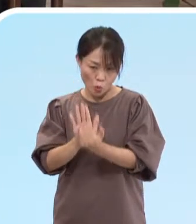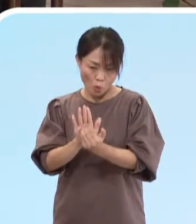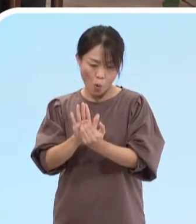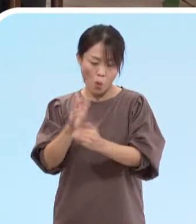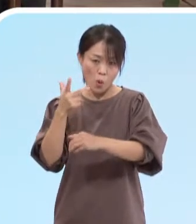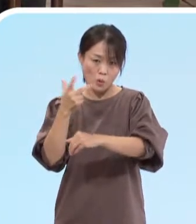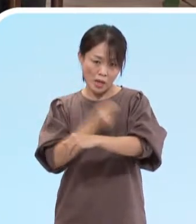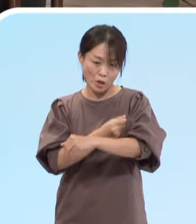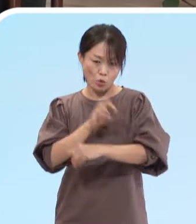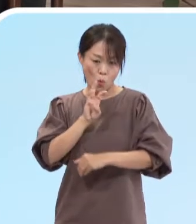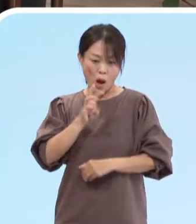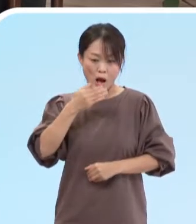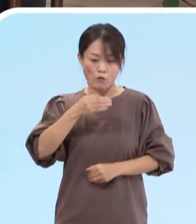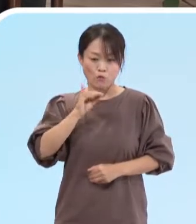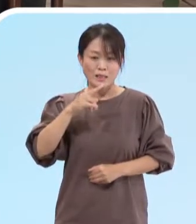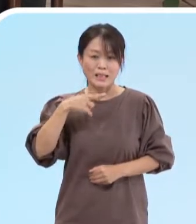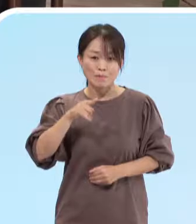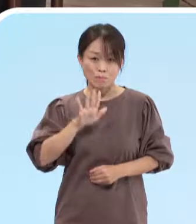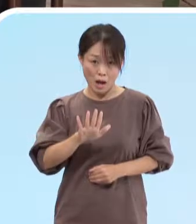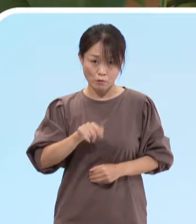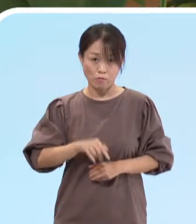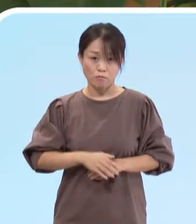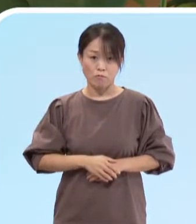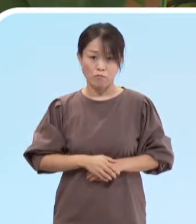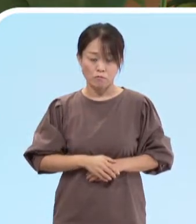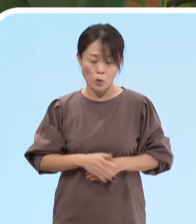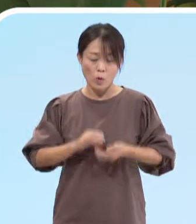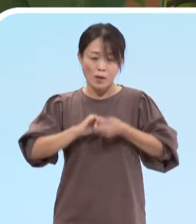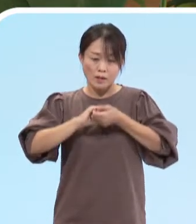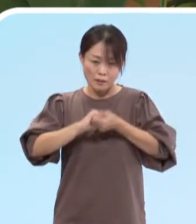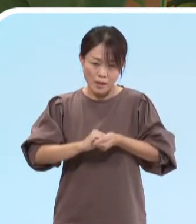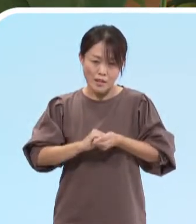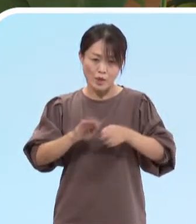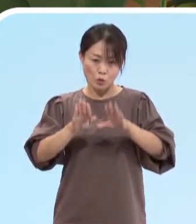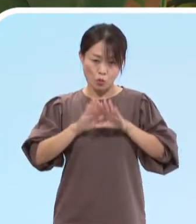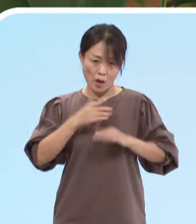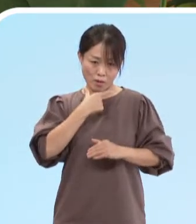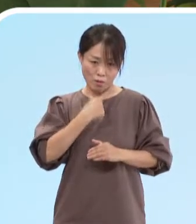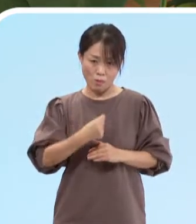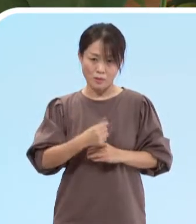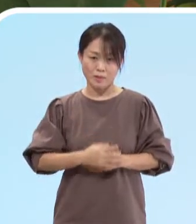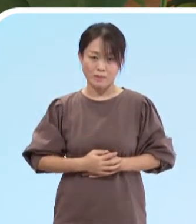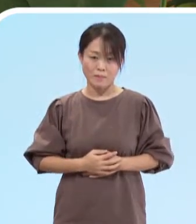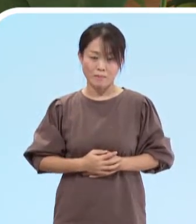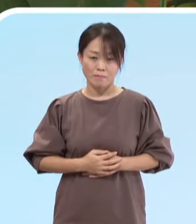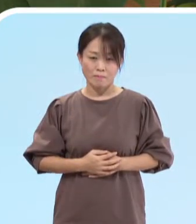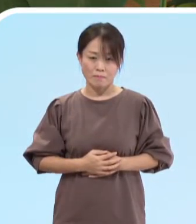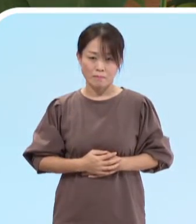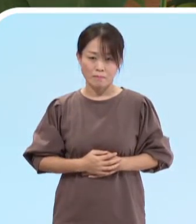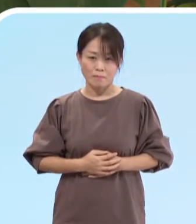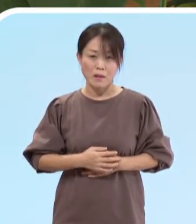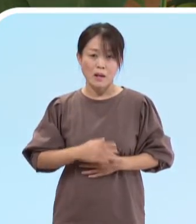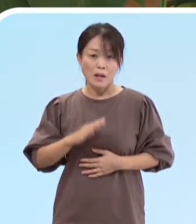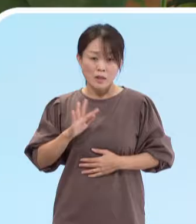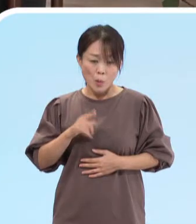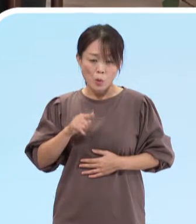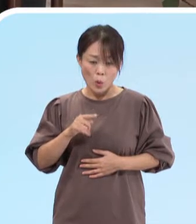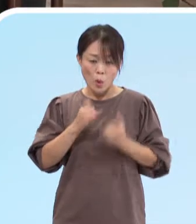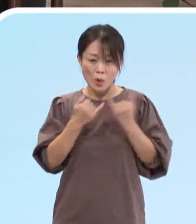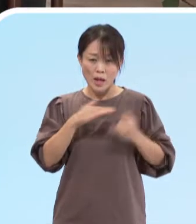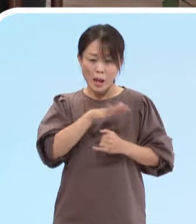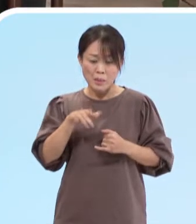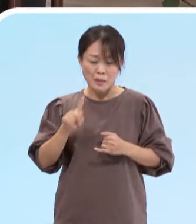力な武器であるワクチンというものがございます。ぜひですね、ワクチンの接種をしていただきたいと。ただワクチンというのはですね、